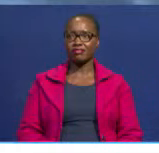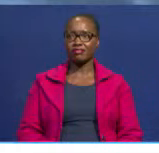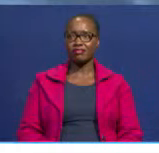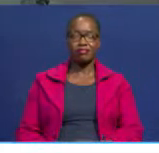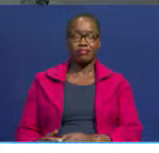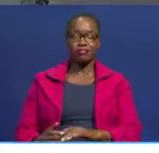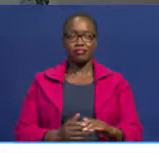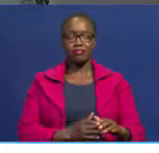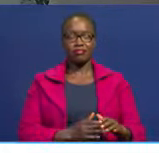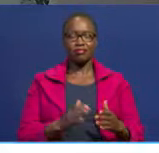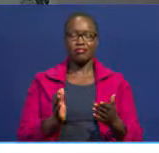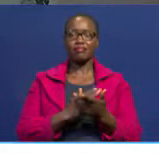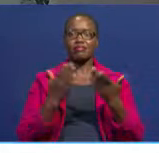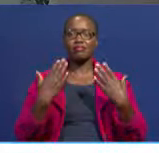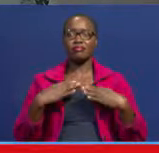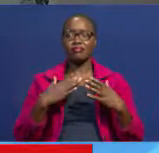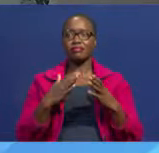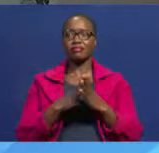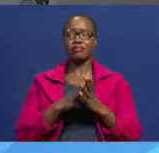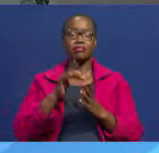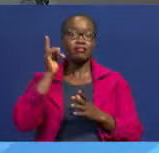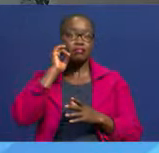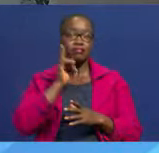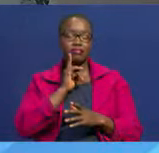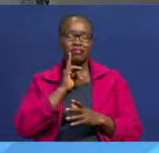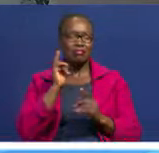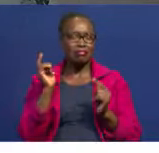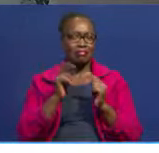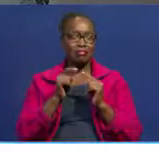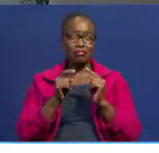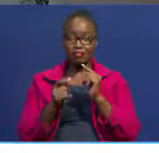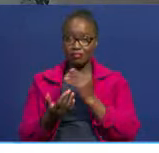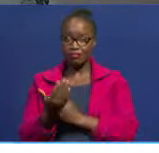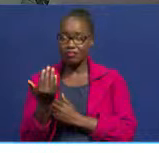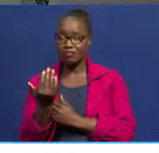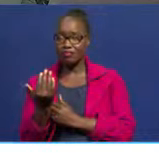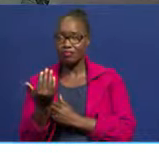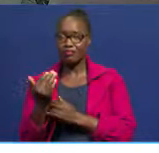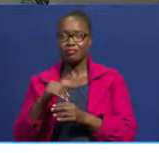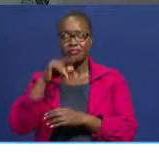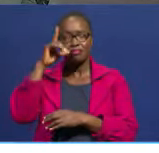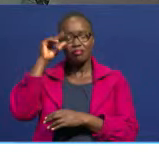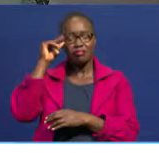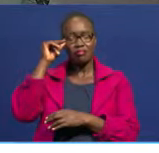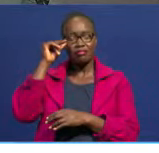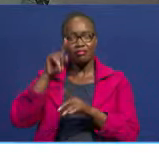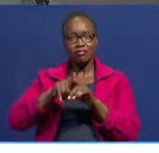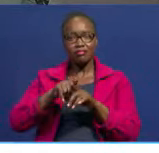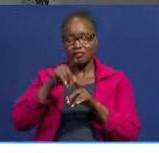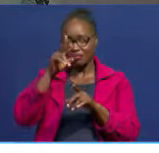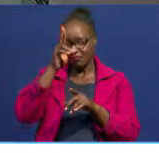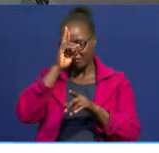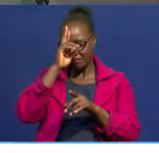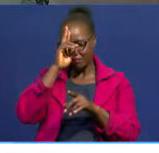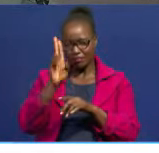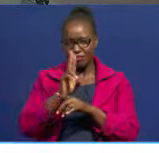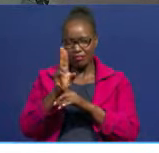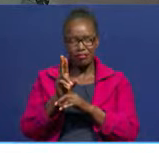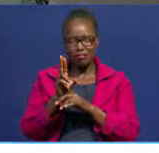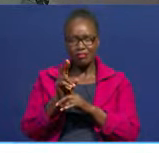Na mtazamaji, nao watu kadhaa akiwemo bubu mmoja walijeruhiwa leo asubuhi huko Mombasa baada ya polisi kutumia vitu za